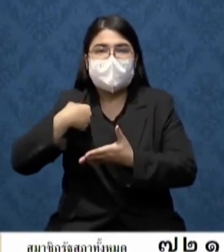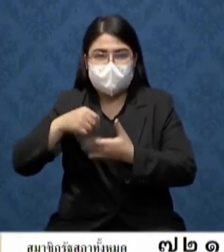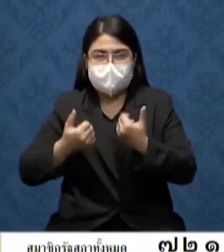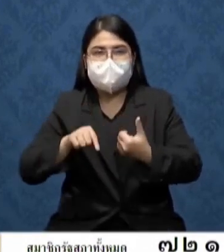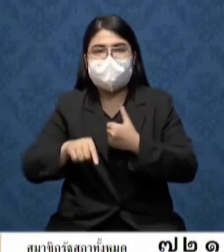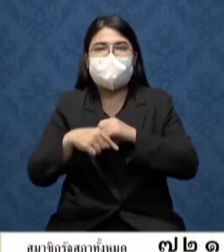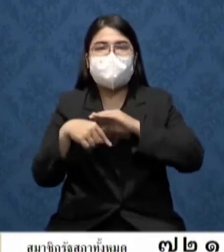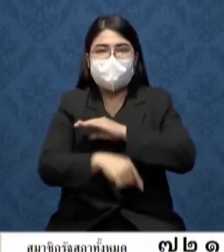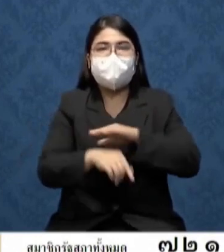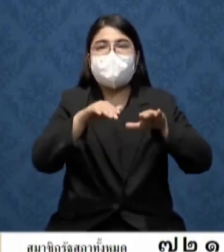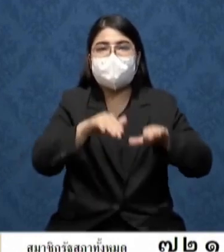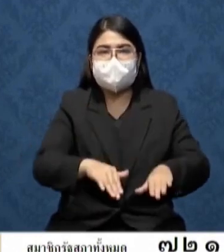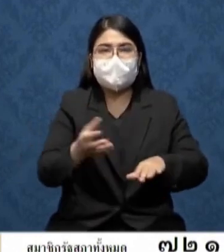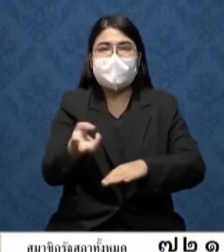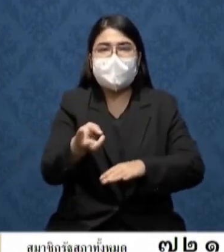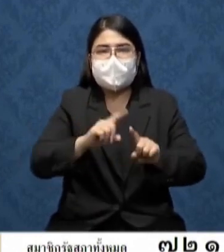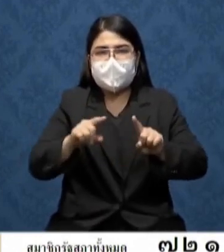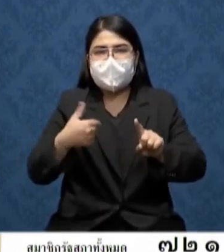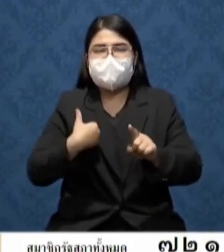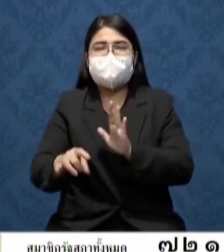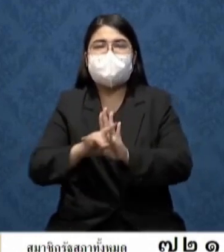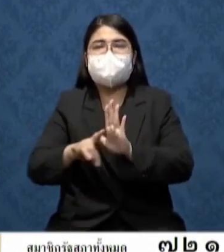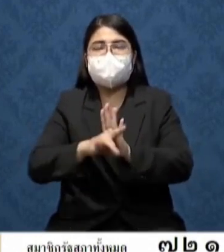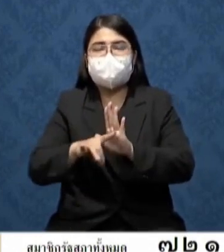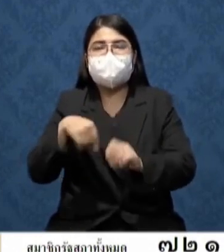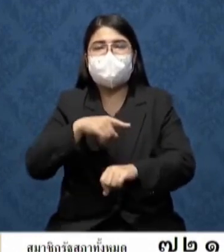้ซ้ำสุท้ายผมจะจะได้ในการอ οไปในกใช้